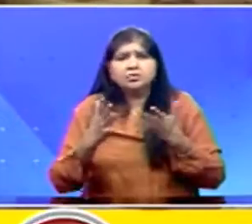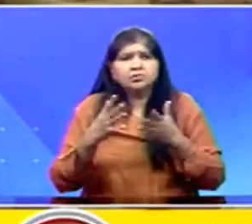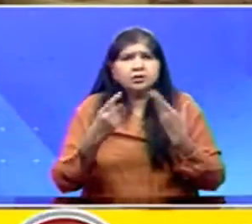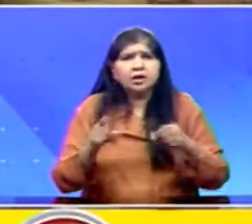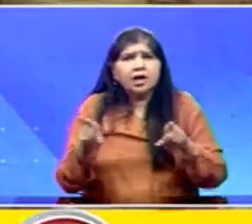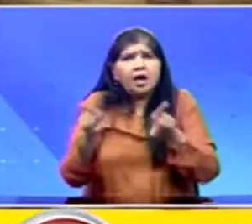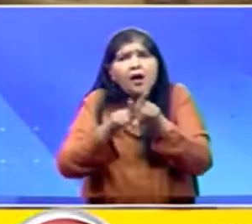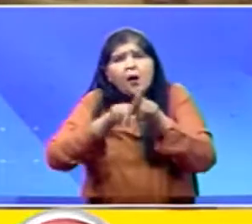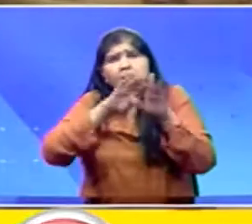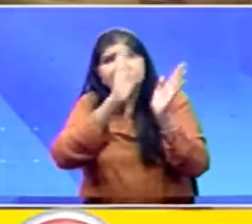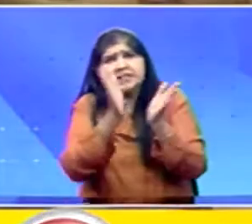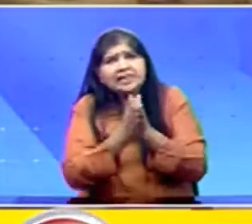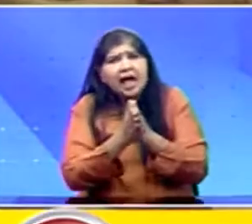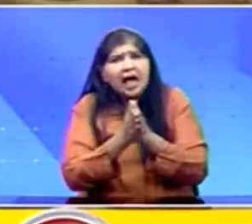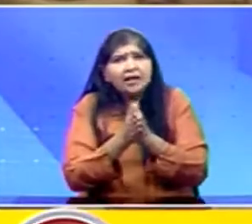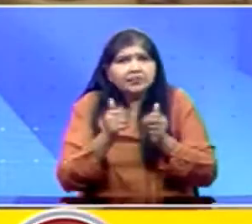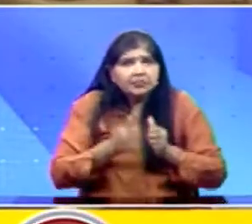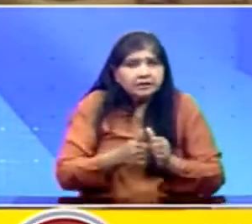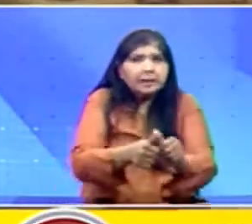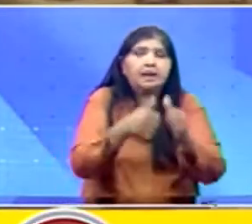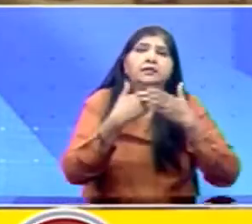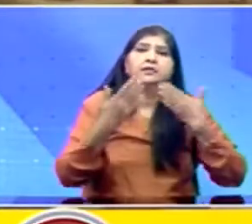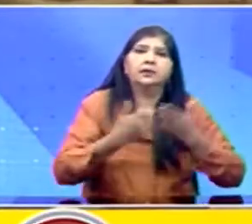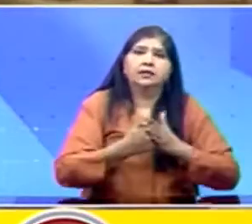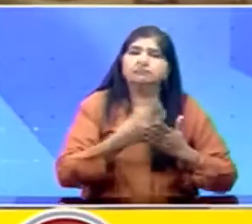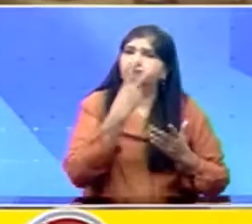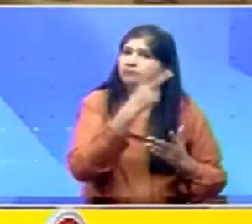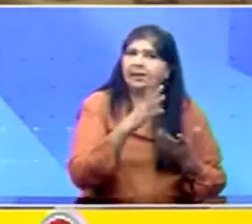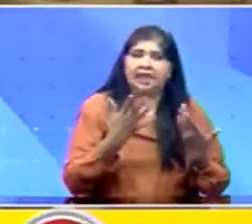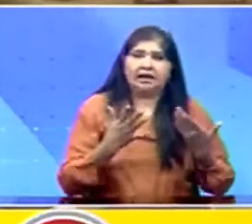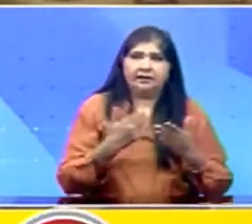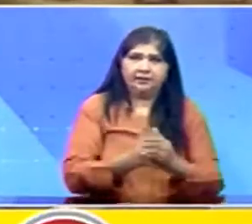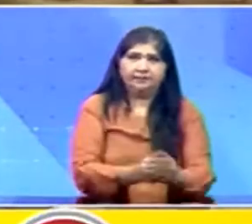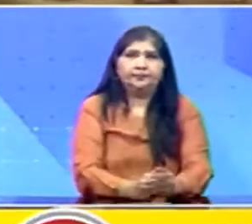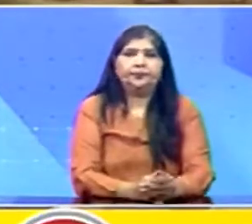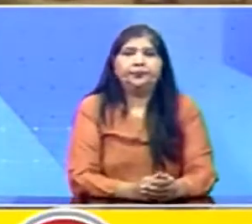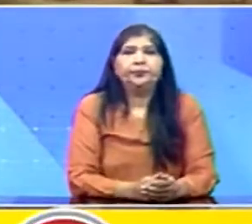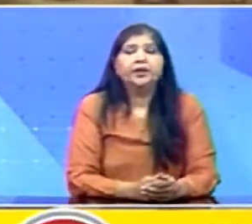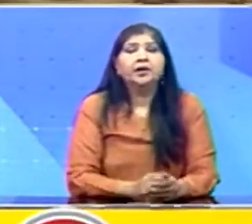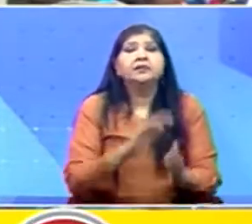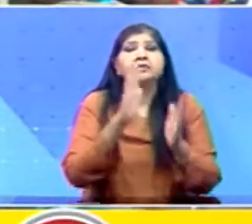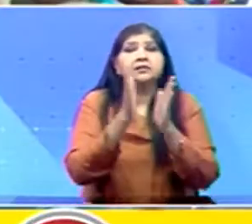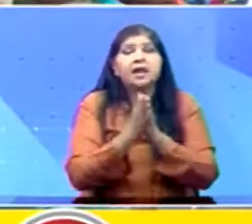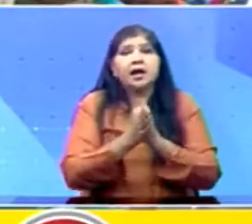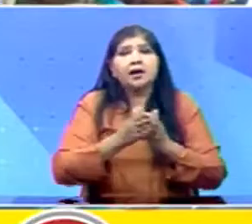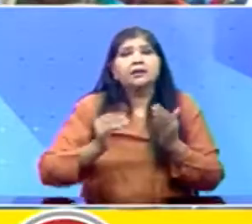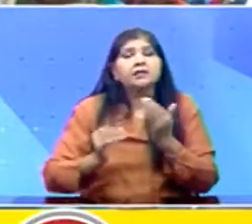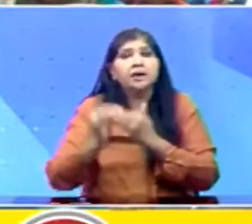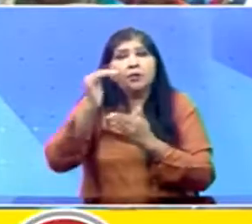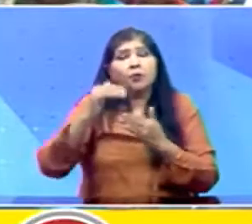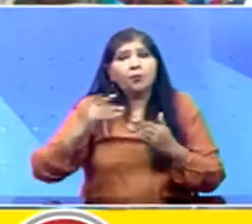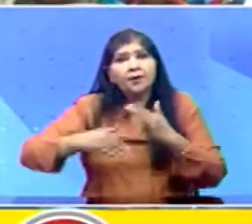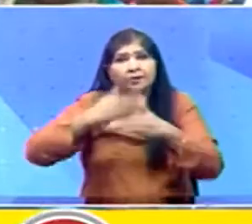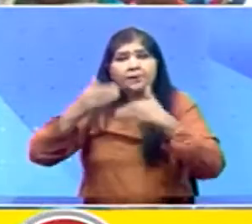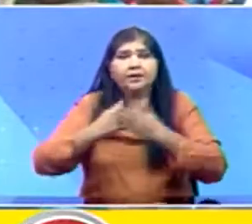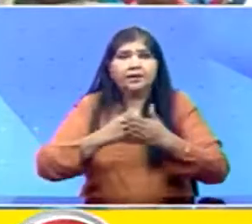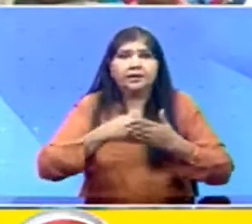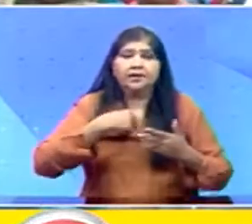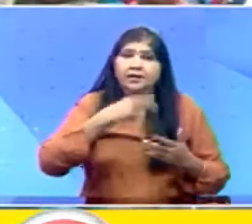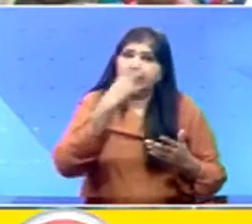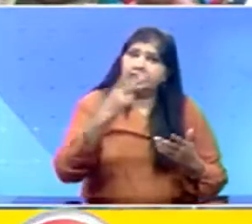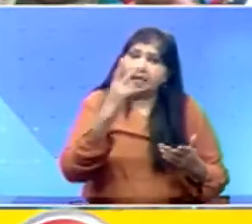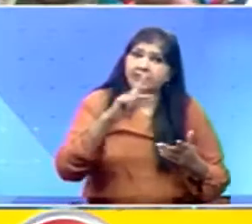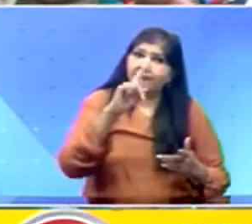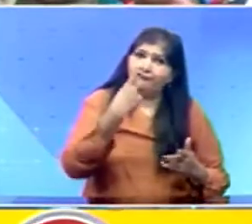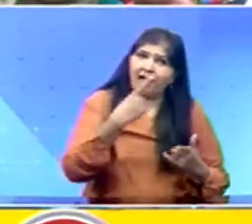ऐसे कोई भेदभाव नजर नहीं आते हैं सारे भेदभाव से उपर उठकर यात्रा